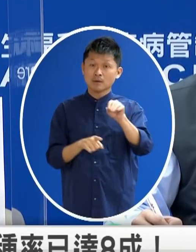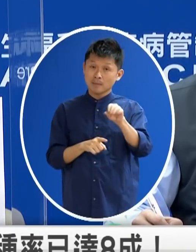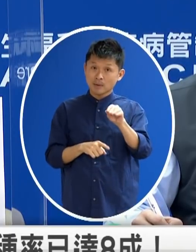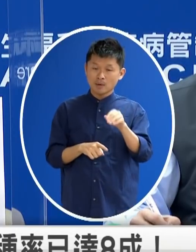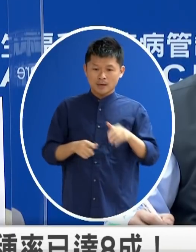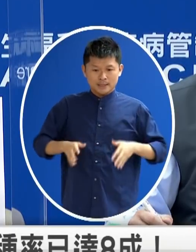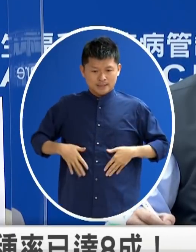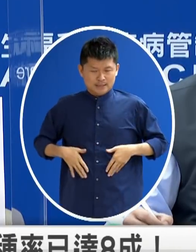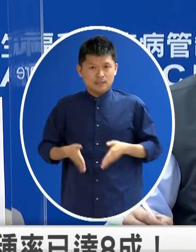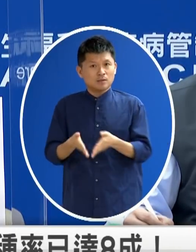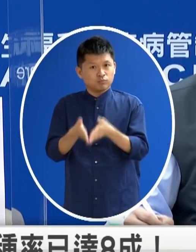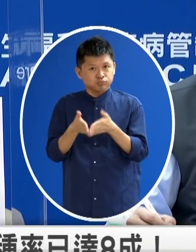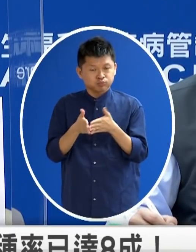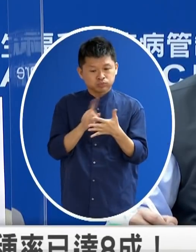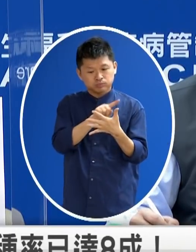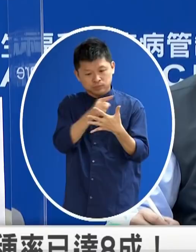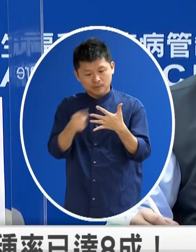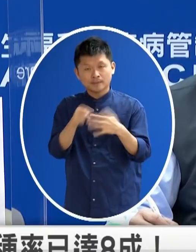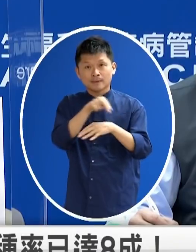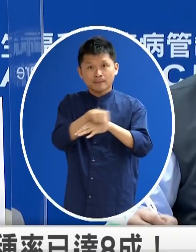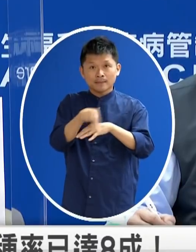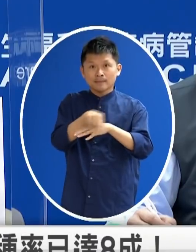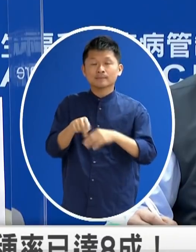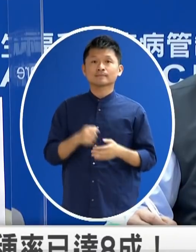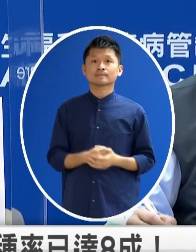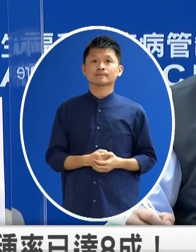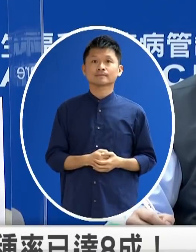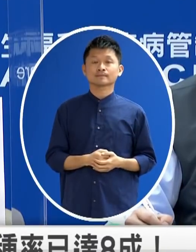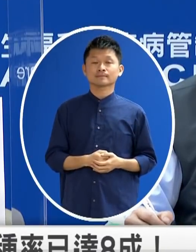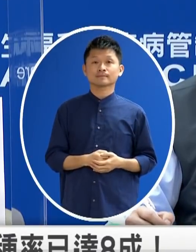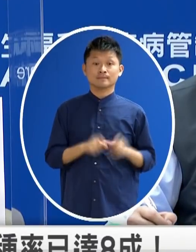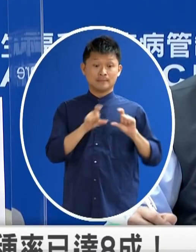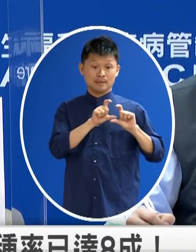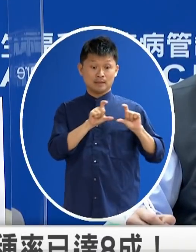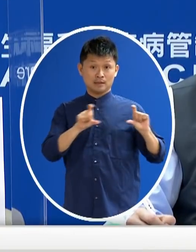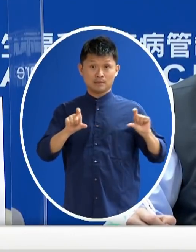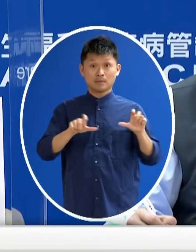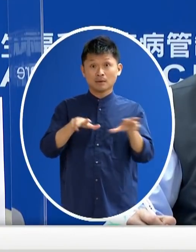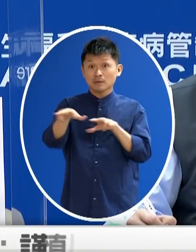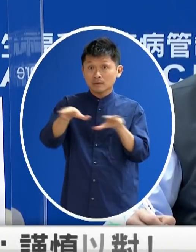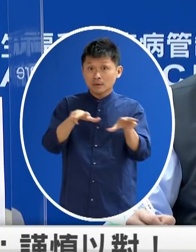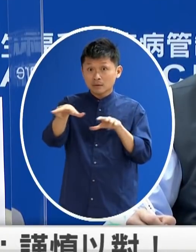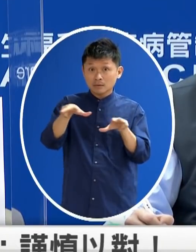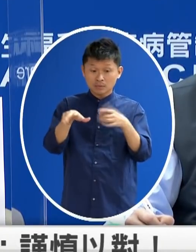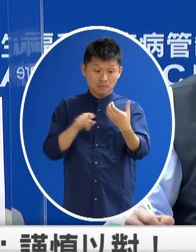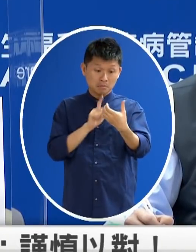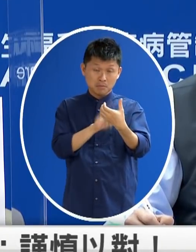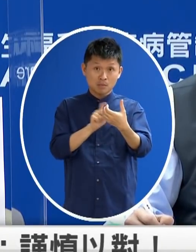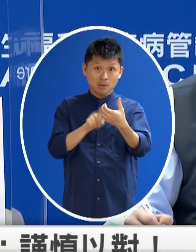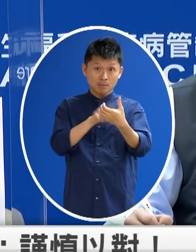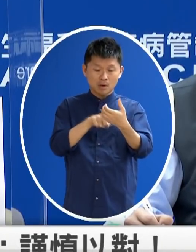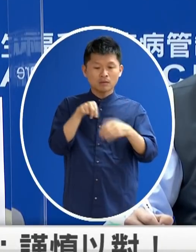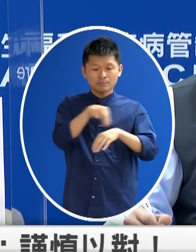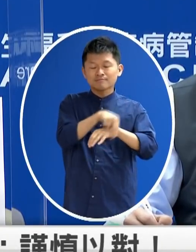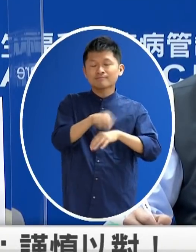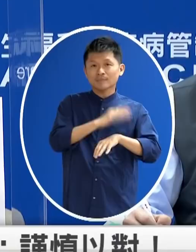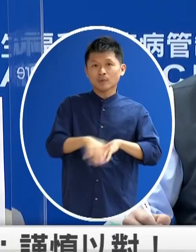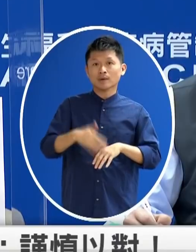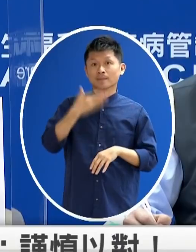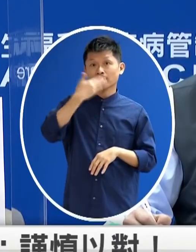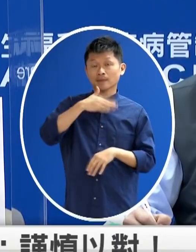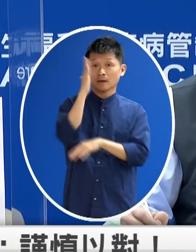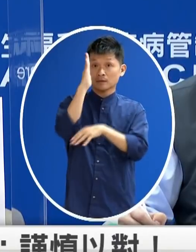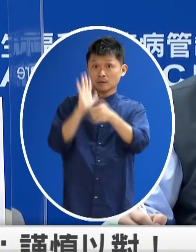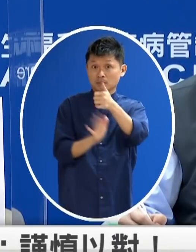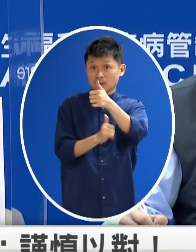需要性的问题。好，那至于就是说疫苗地图我们也一定会有，好，我们一定会有。那唐政委也